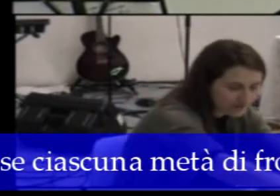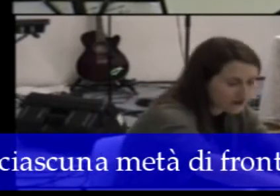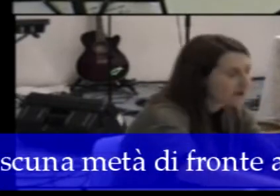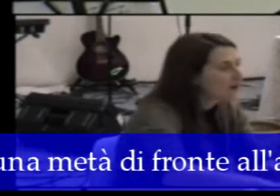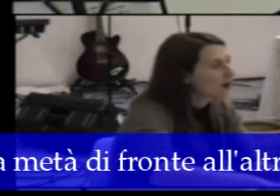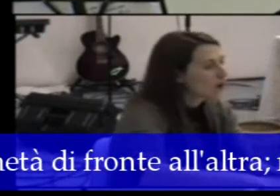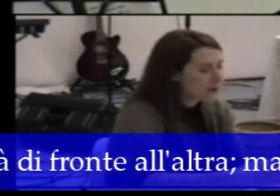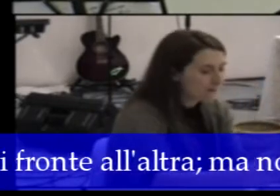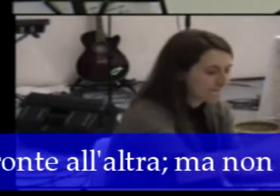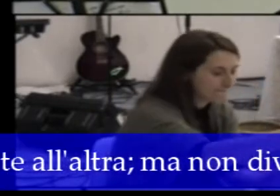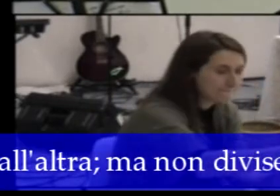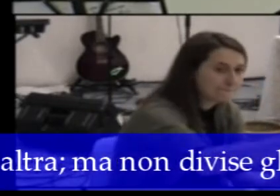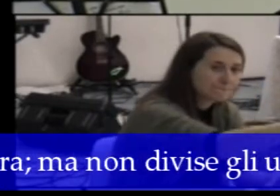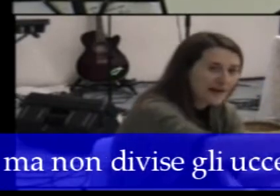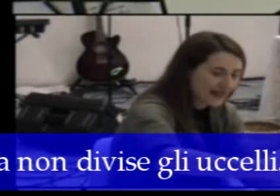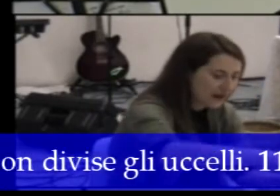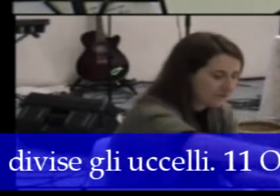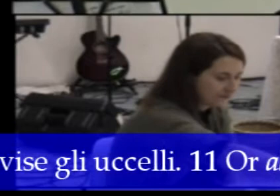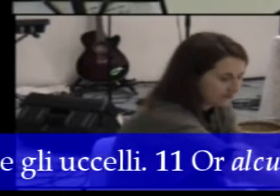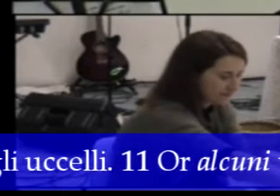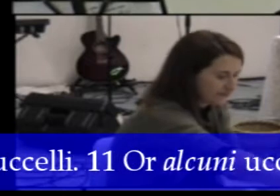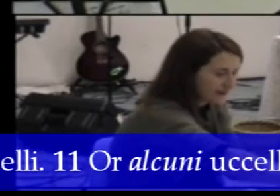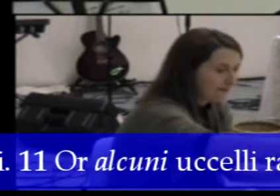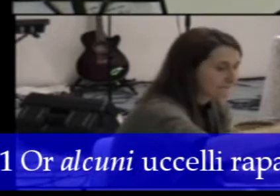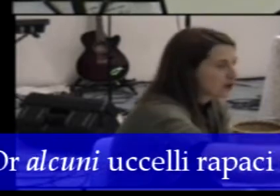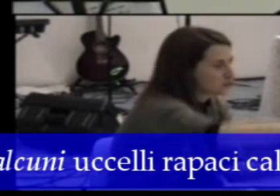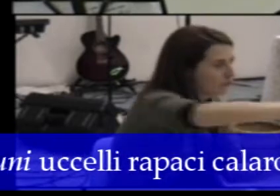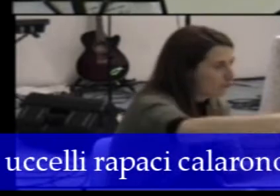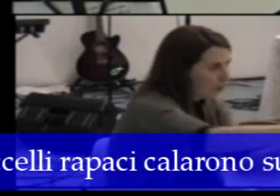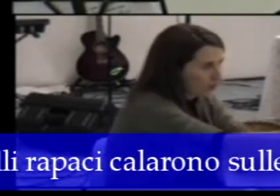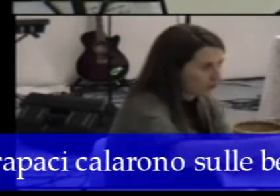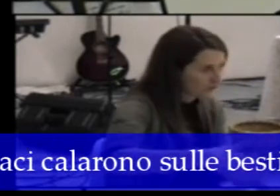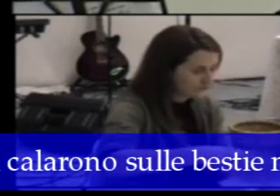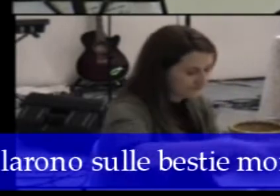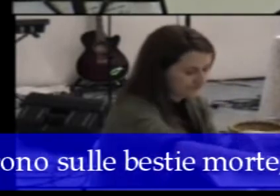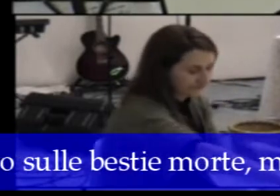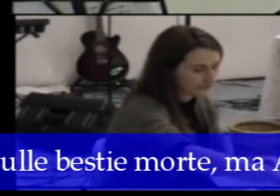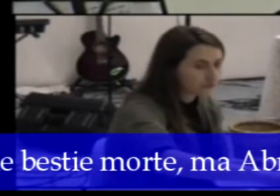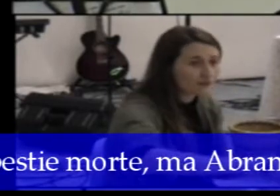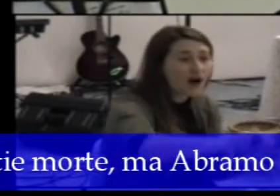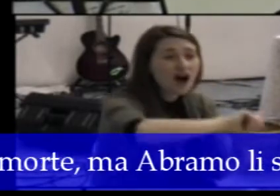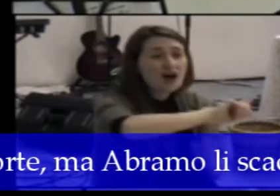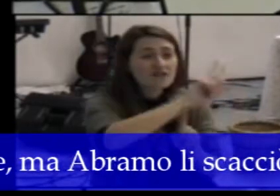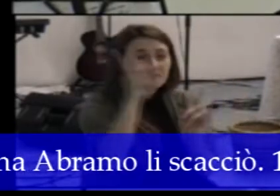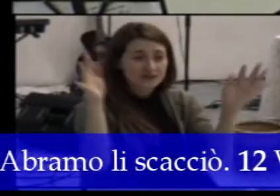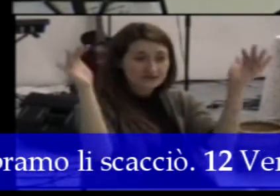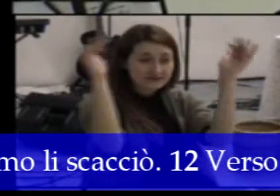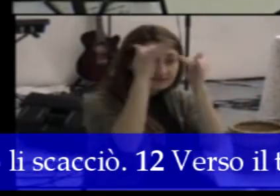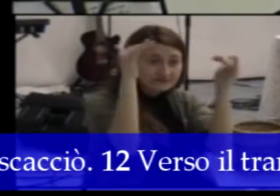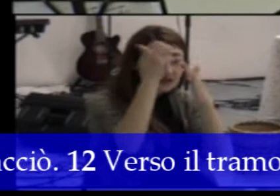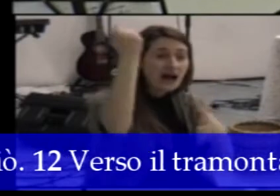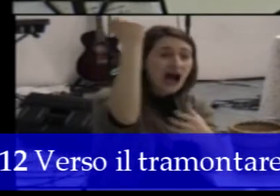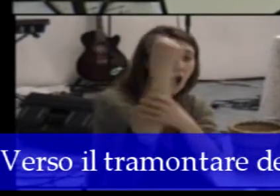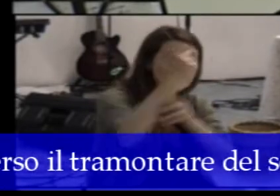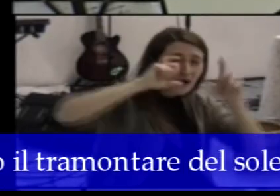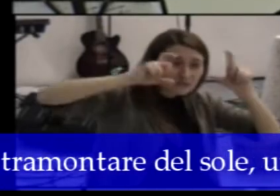uccelli. Alcuni uccelli rapaci calarono sulle bestie morte, ma Abramo li scacciò. Verso il tramontare del sole un profondo sonno cadde su